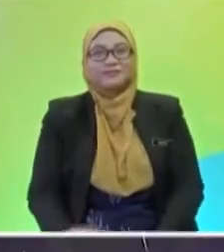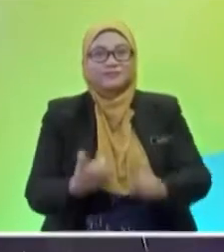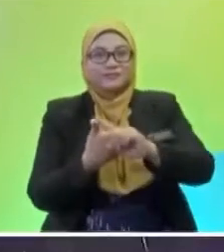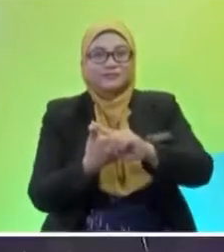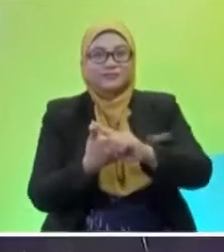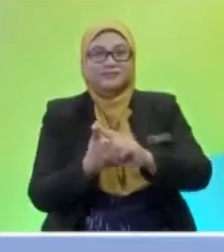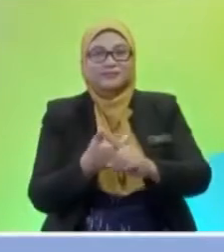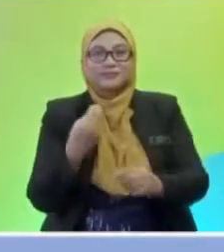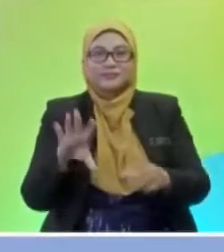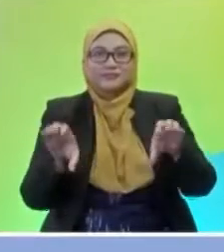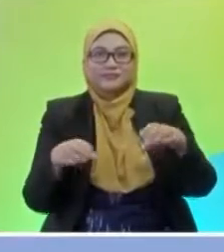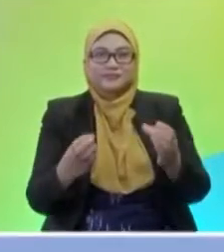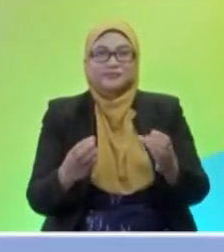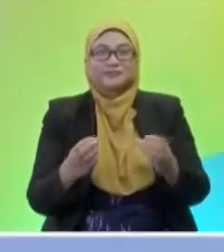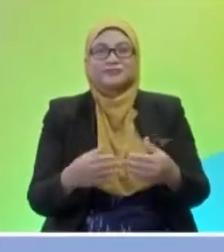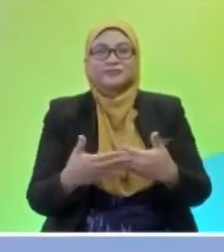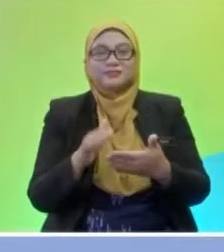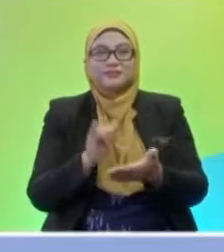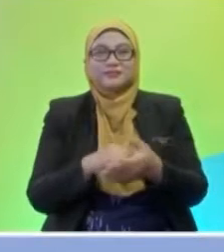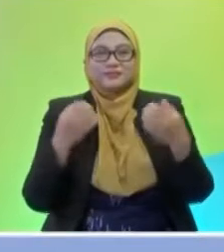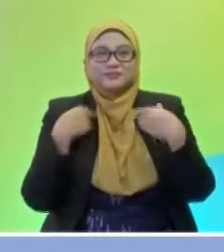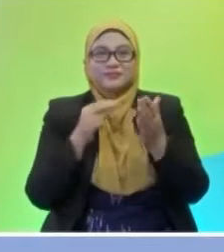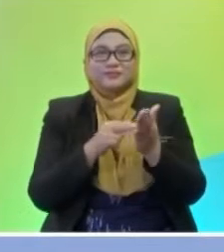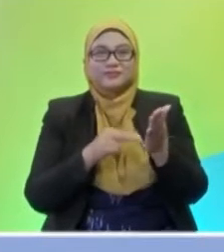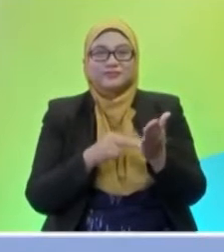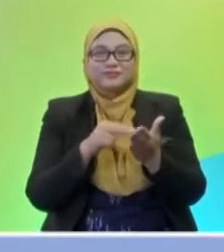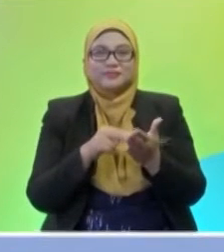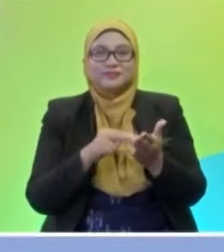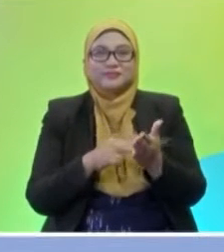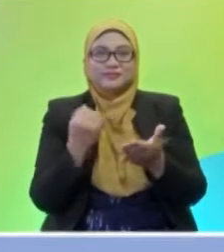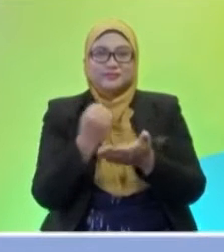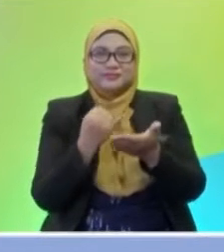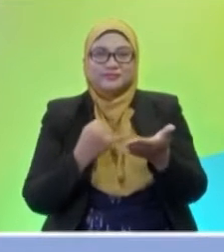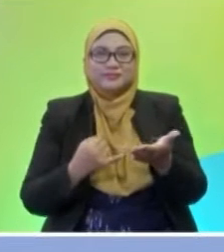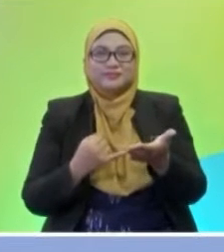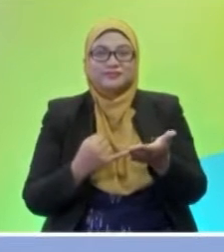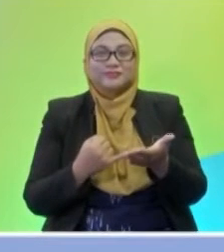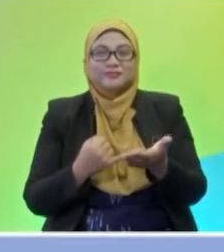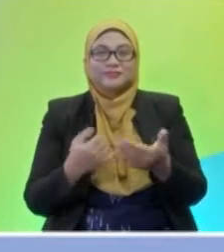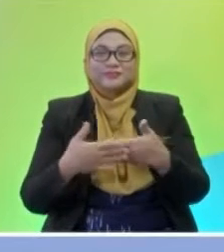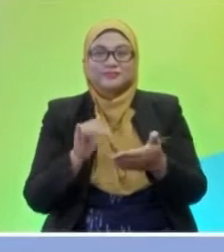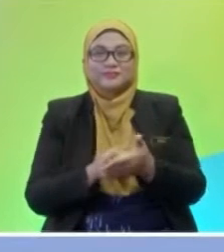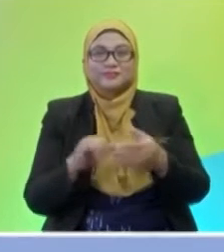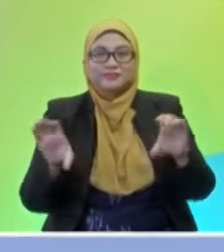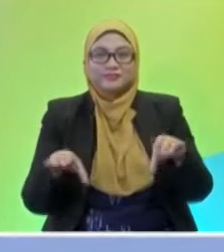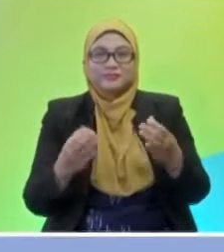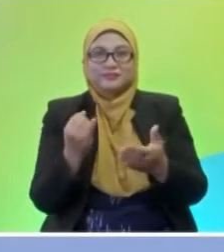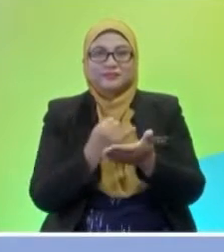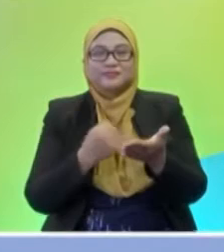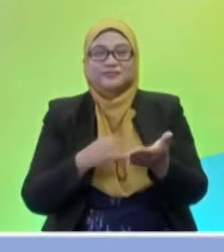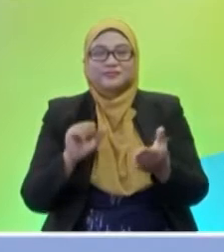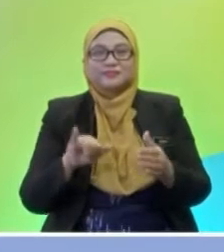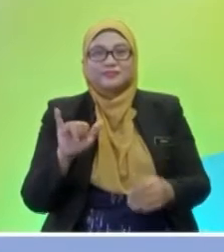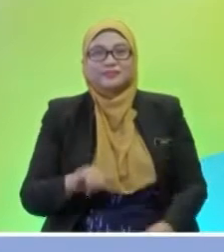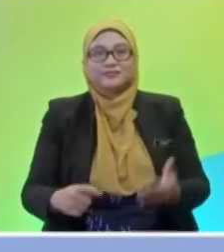kita dah buat. Kemudian kita ada menilai lakaran. Langkah kedua pun kita dah buat. Membuat lakaran yang ditambah baik. Yang itu